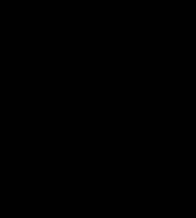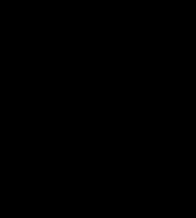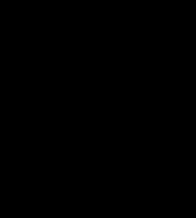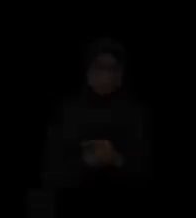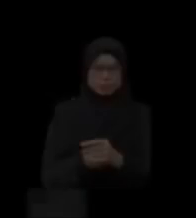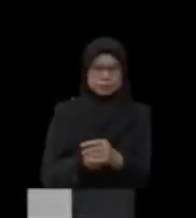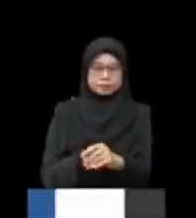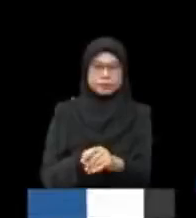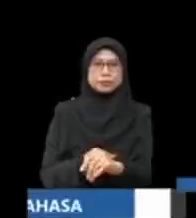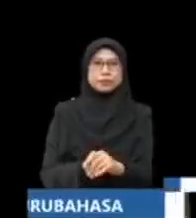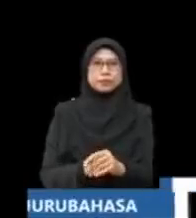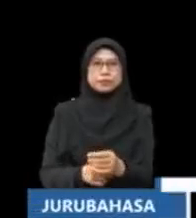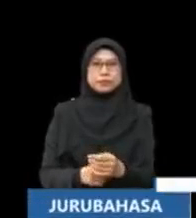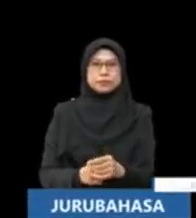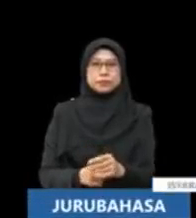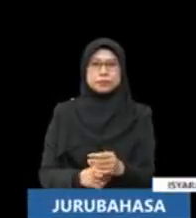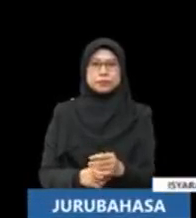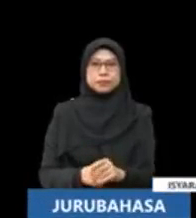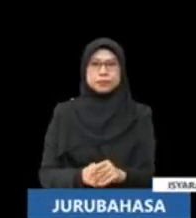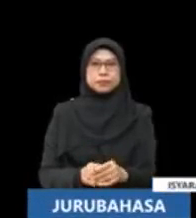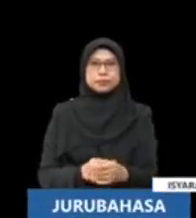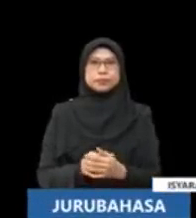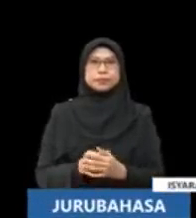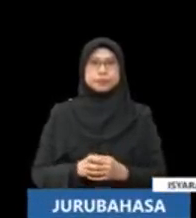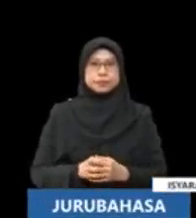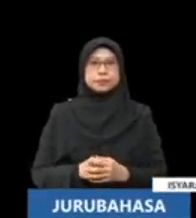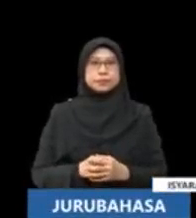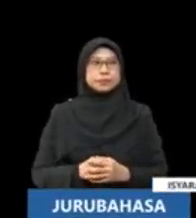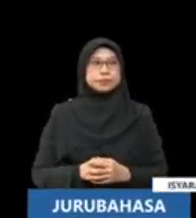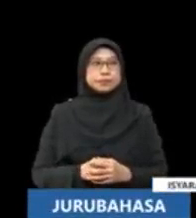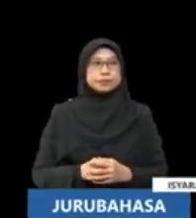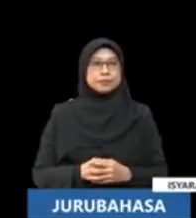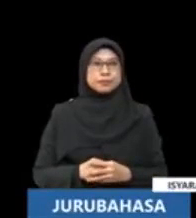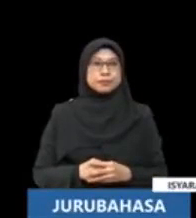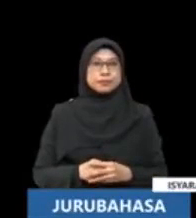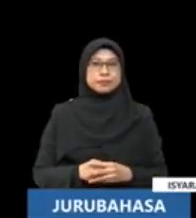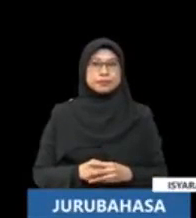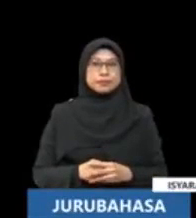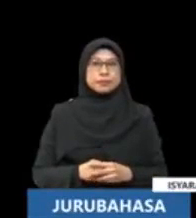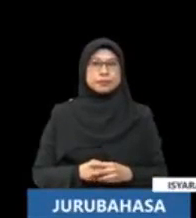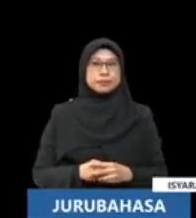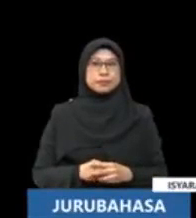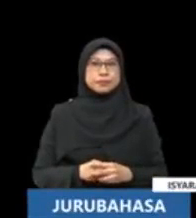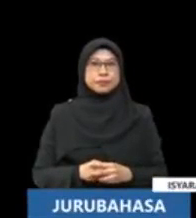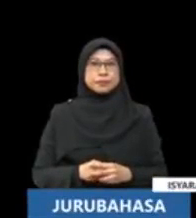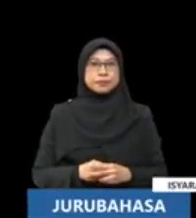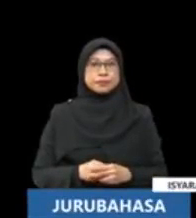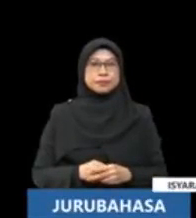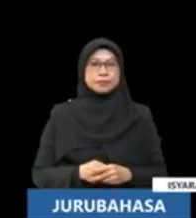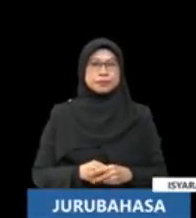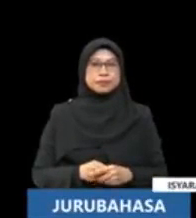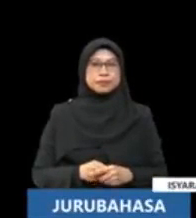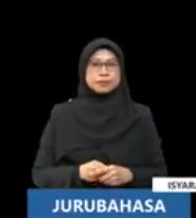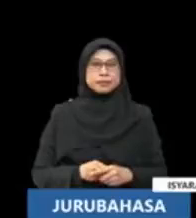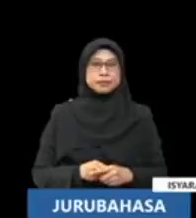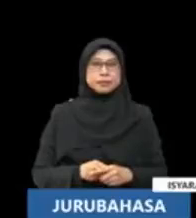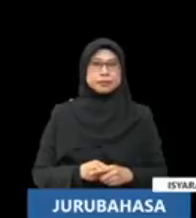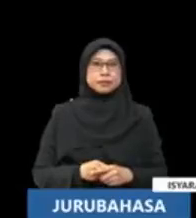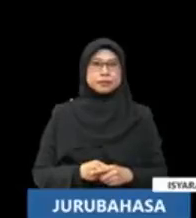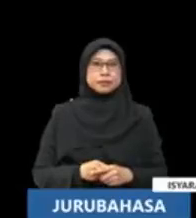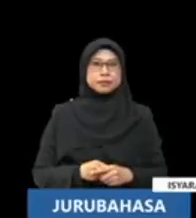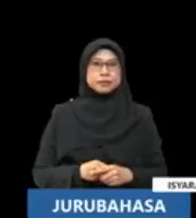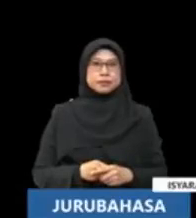bipartisan. Jadi cadangan daripada Yang Berhormat Bandar Kuching tadi saya setuju. Kita akan terbitkan. Dulu kita tak terbitkan. Mungkin